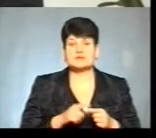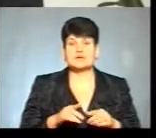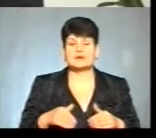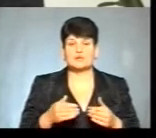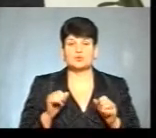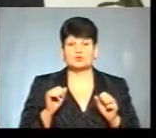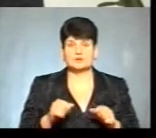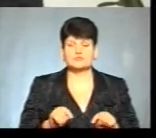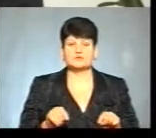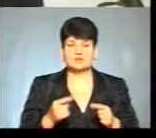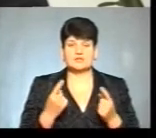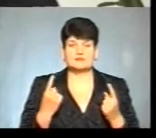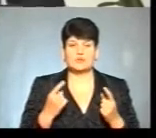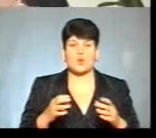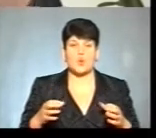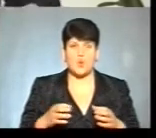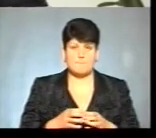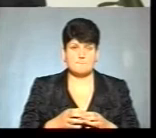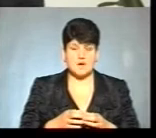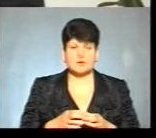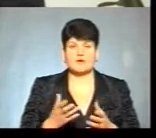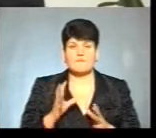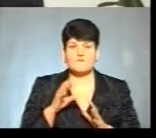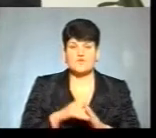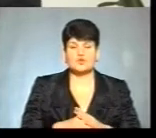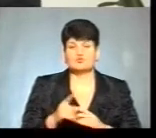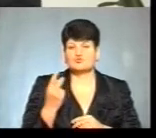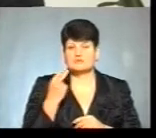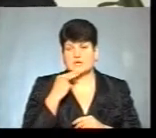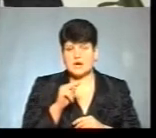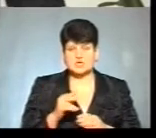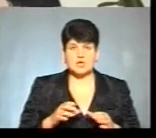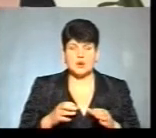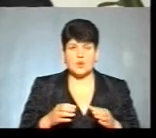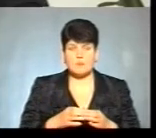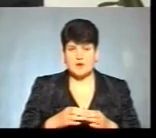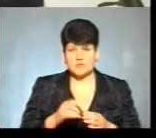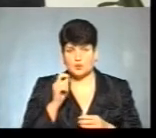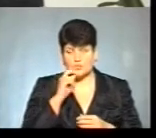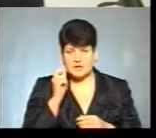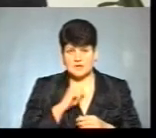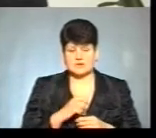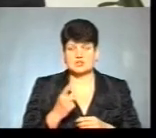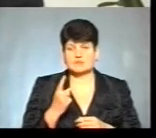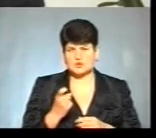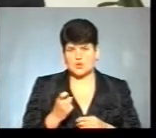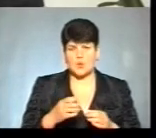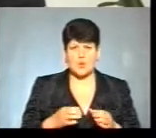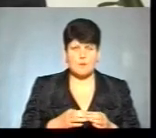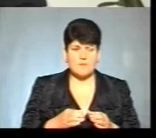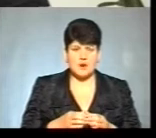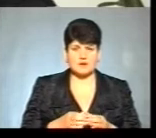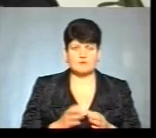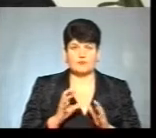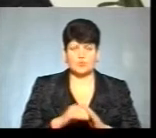можливість створити велику компанію, яка там ну входила в одну з кращих компаній там в країні, чи в сотню компаній, яка безпосередньо